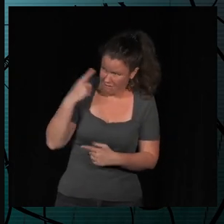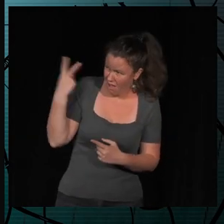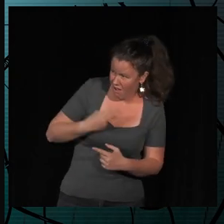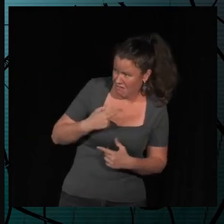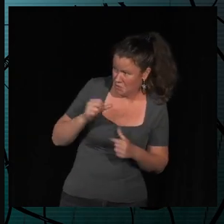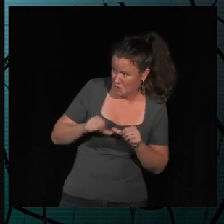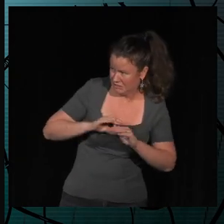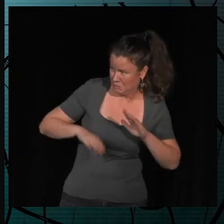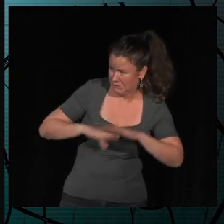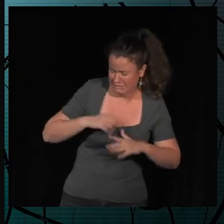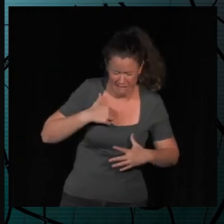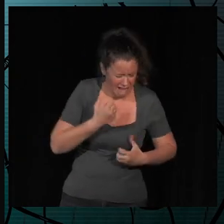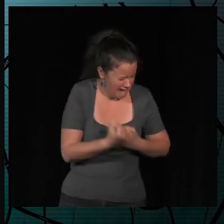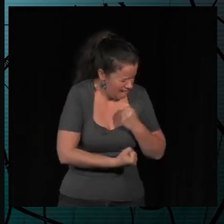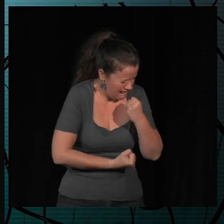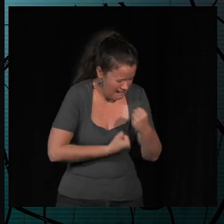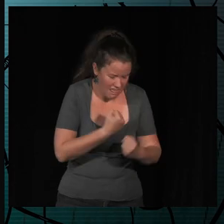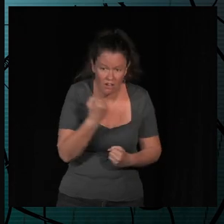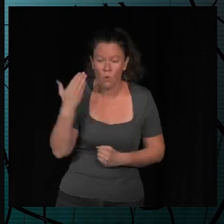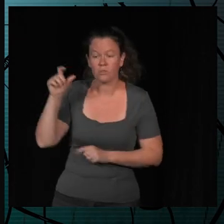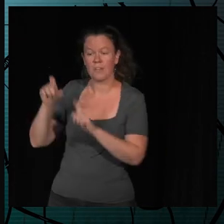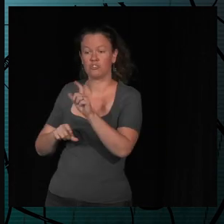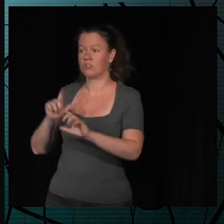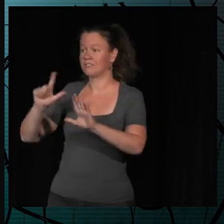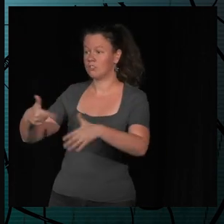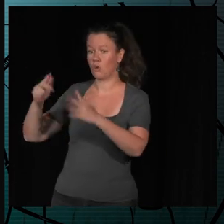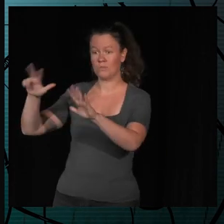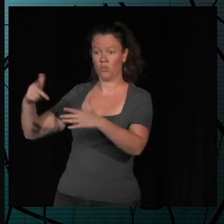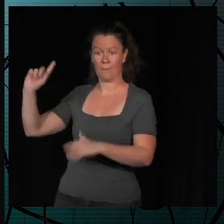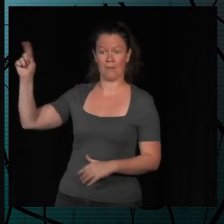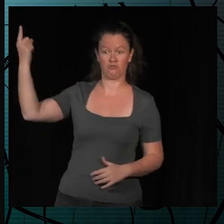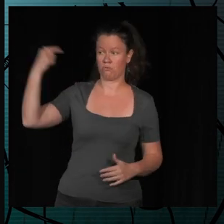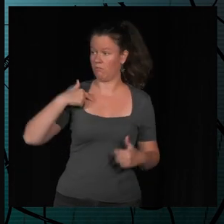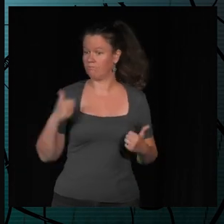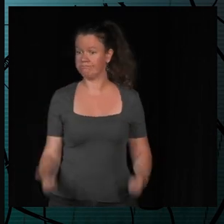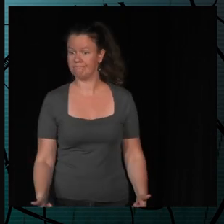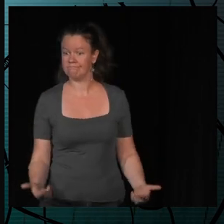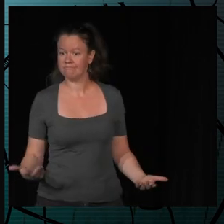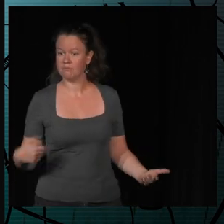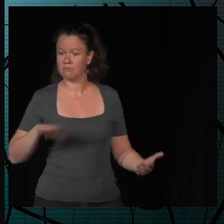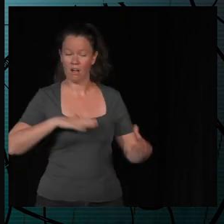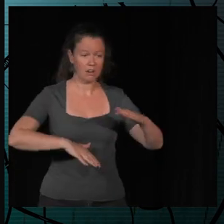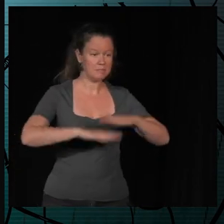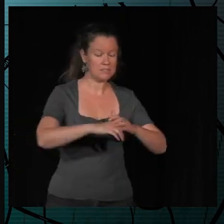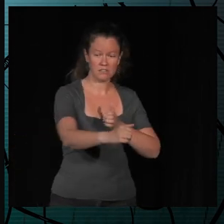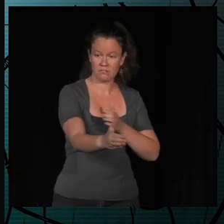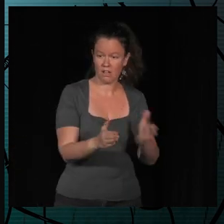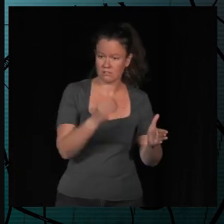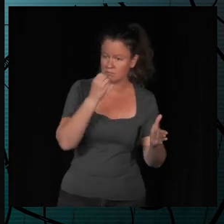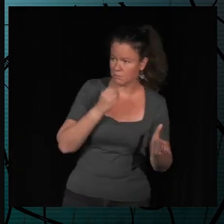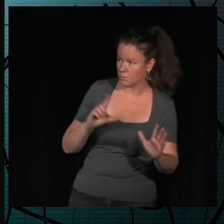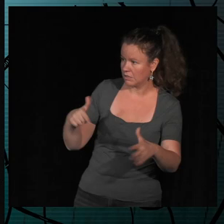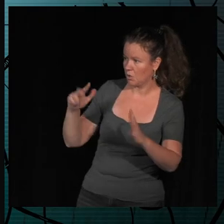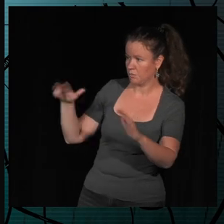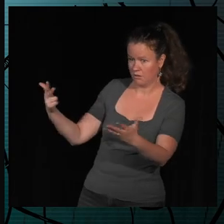vont jouer entre 7 et 10h par jour et n'ont aucune problématique lié à tout ça parce que c'est structuré parce que c'est de l'intensif c'est vrai que des